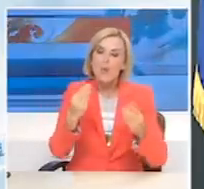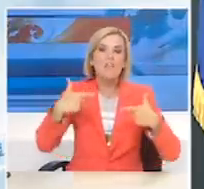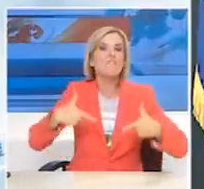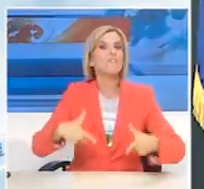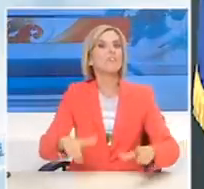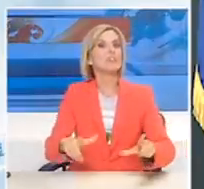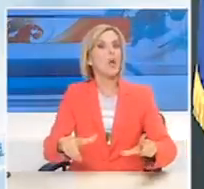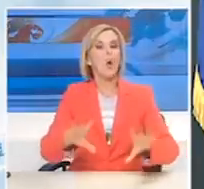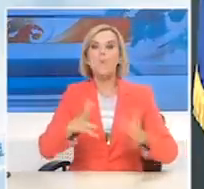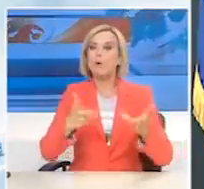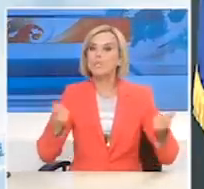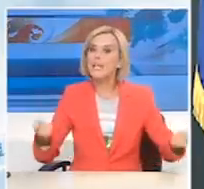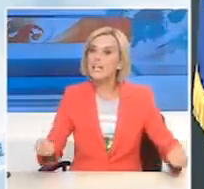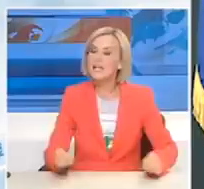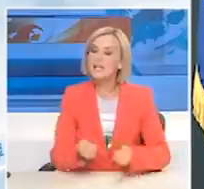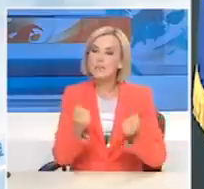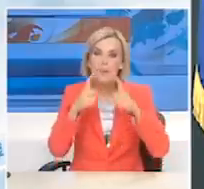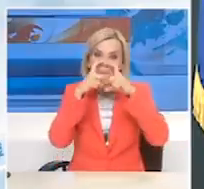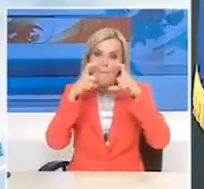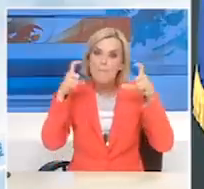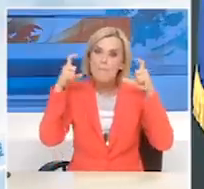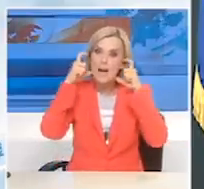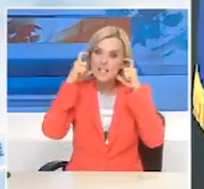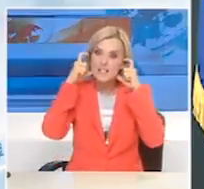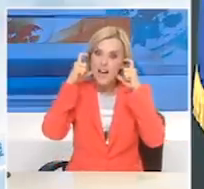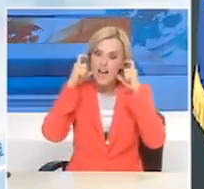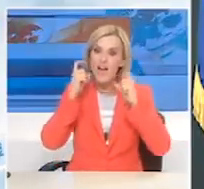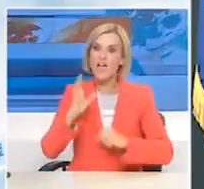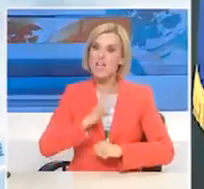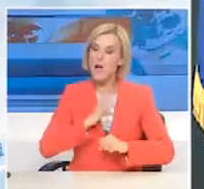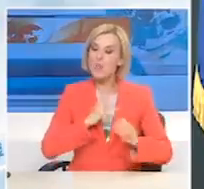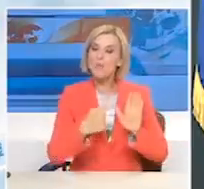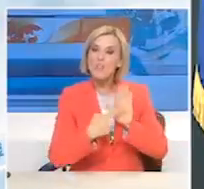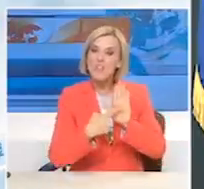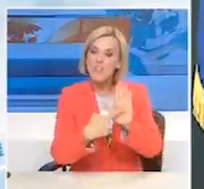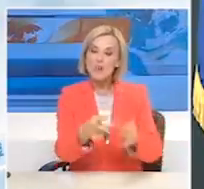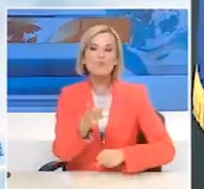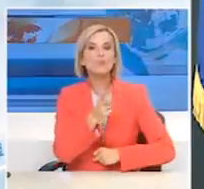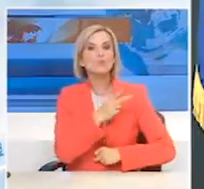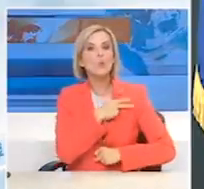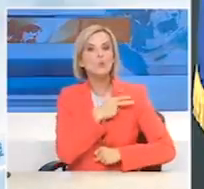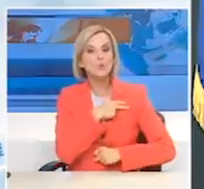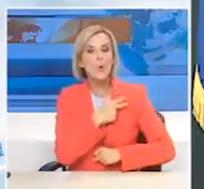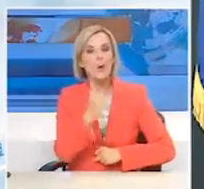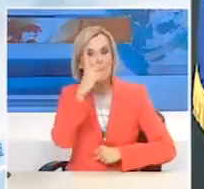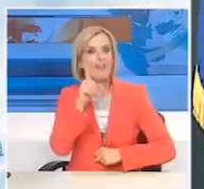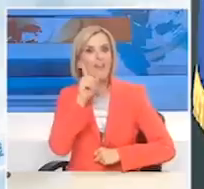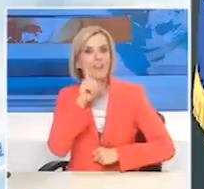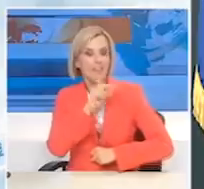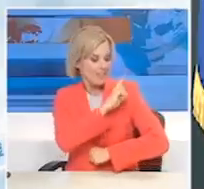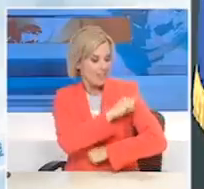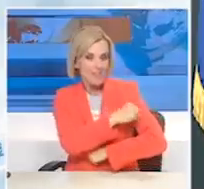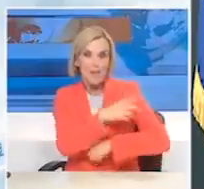μάσκα, όπου πρωταγωνιστούν καταπληκτικοί άνθρωποι και μάλιστα ένας από τους ανθρώπους του νοσηλευτικού προσωπικού που σήμερα